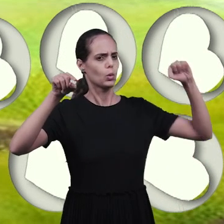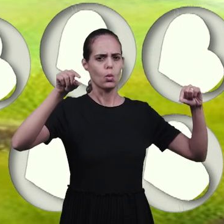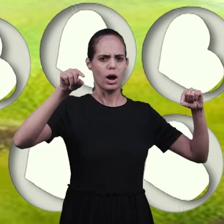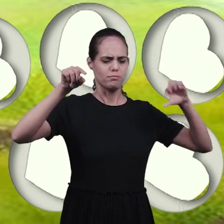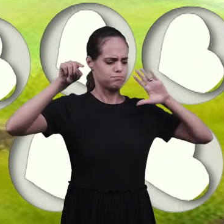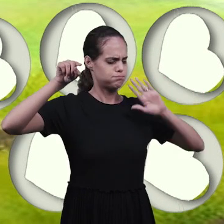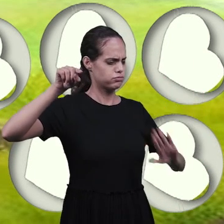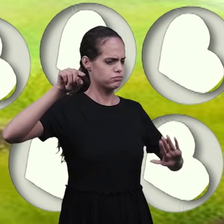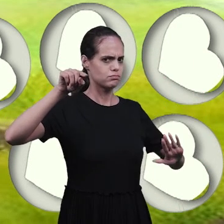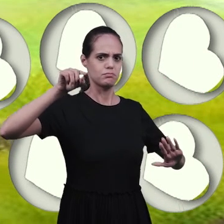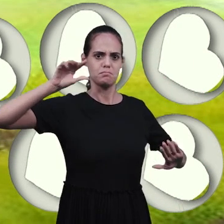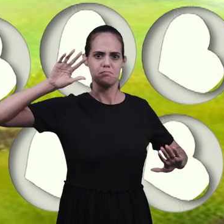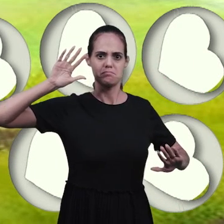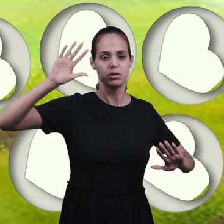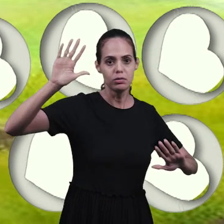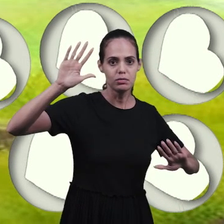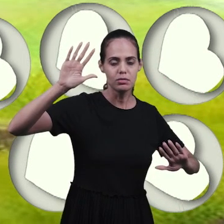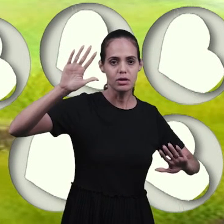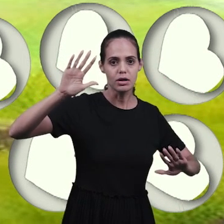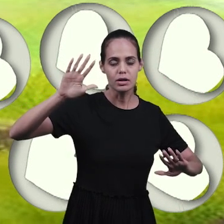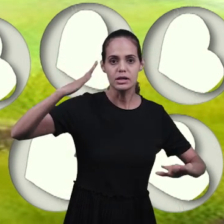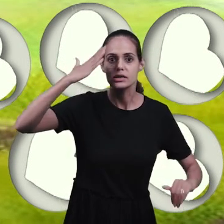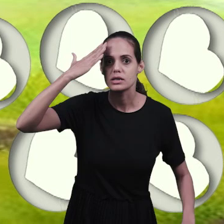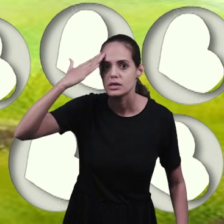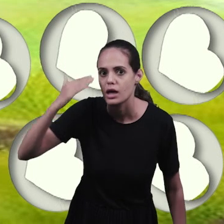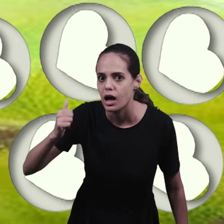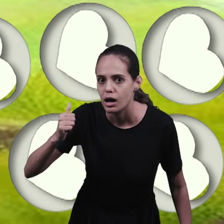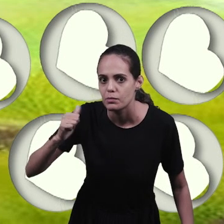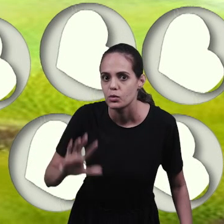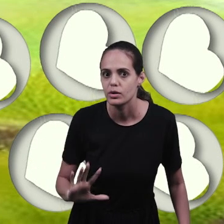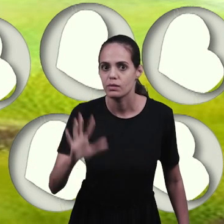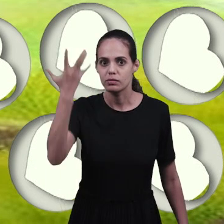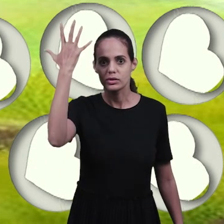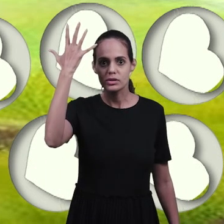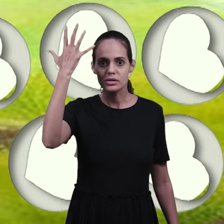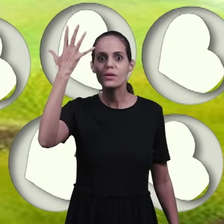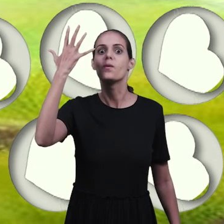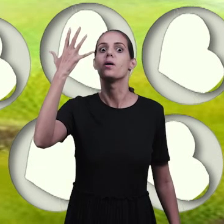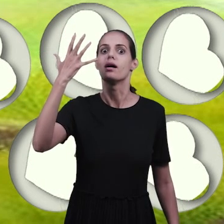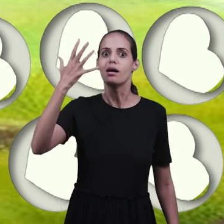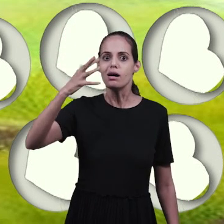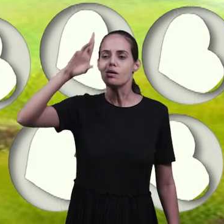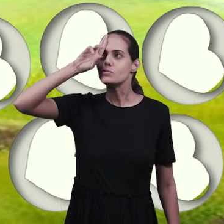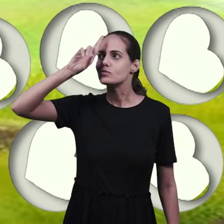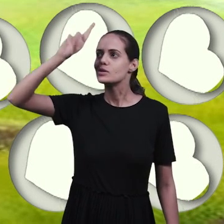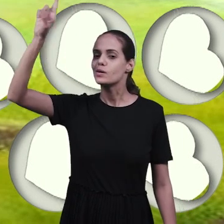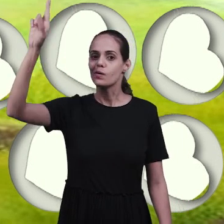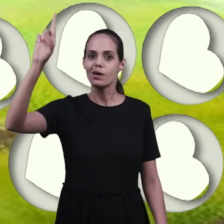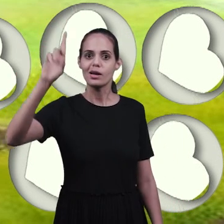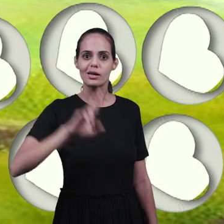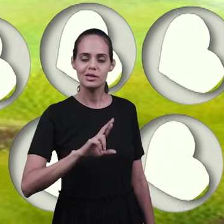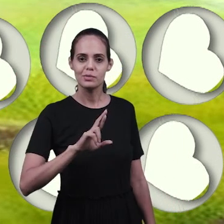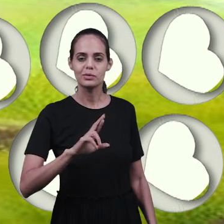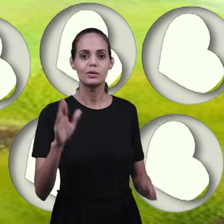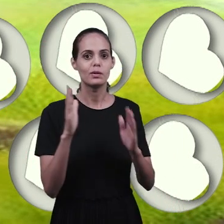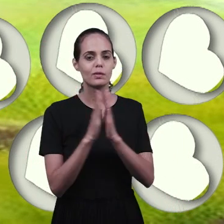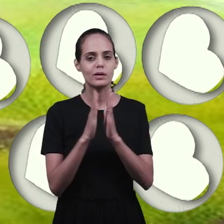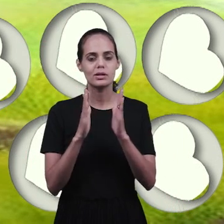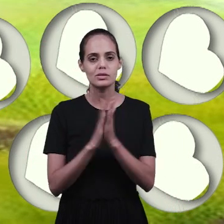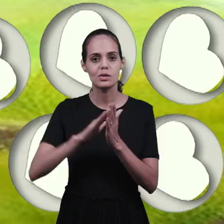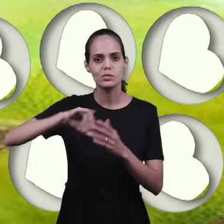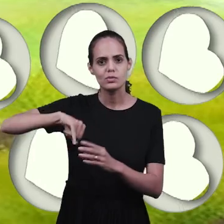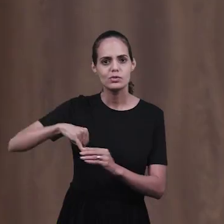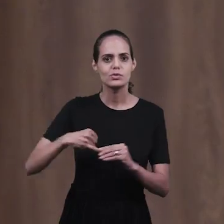vallée d'Aïjalon. Vous savez qu'est-ce qui s'est passé? Le Seigneur a entendu la prière de Josué.